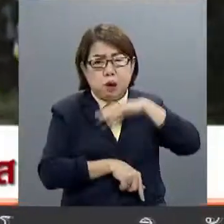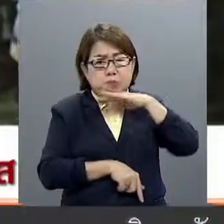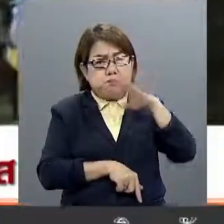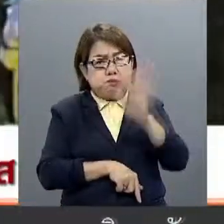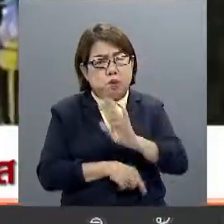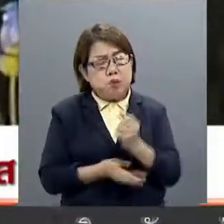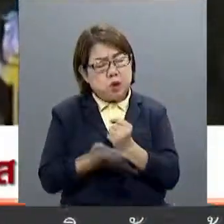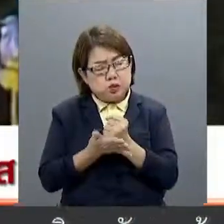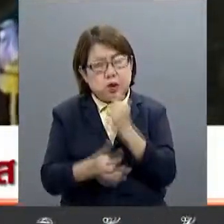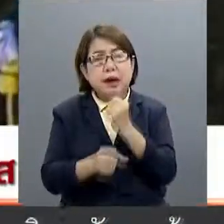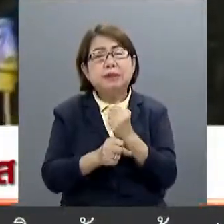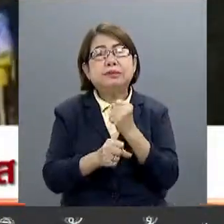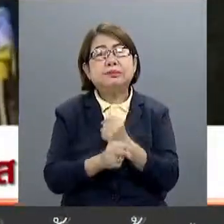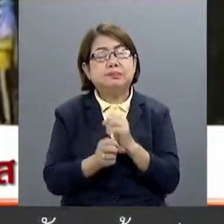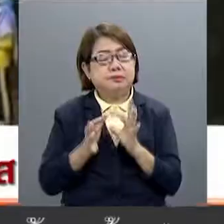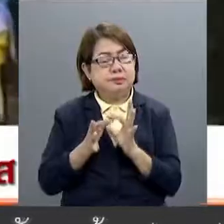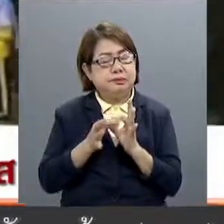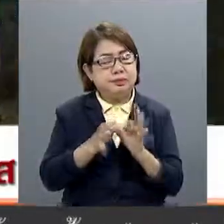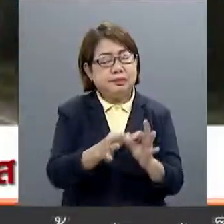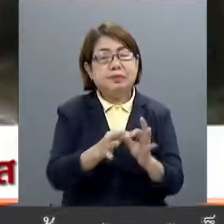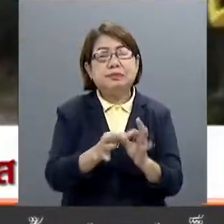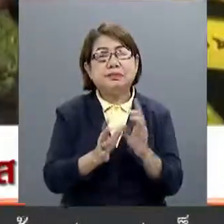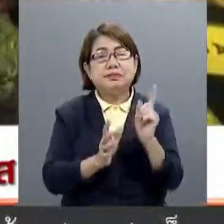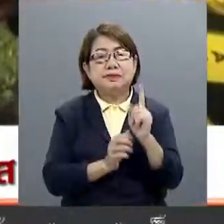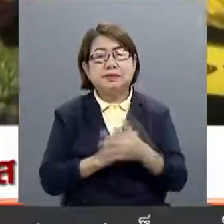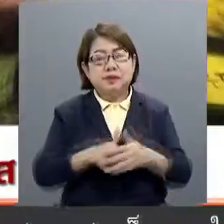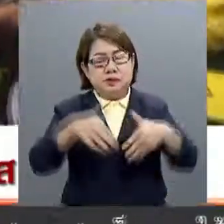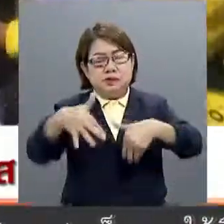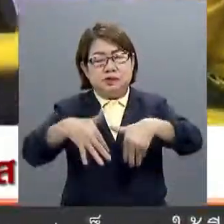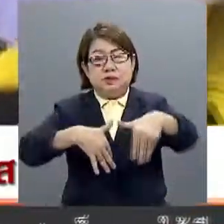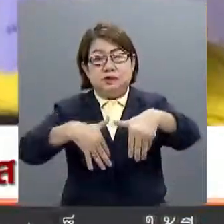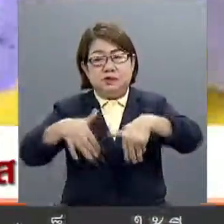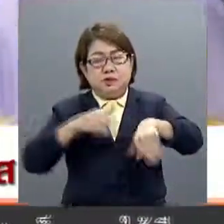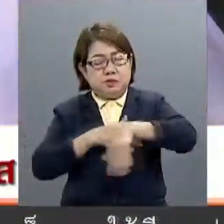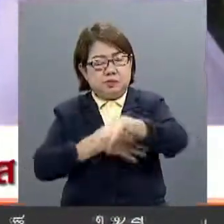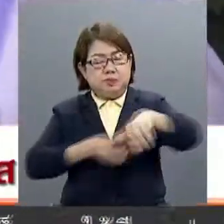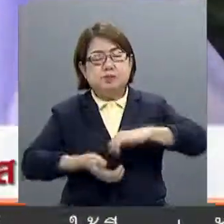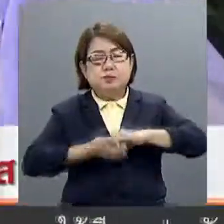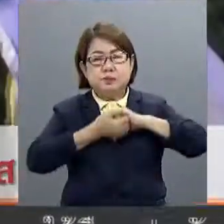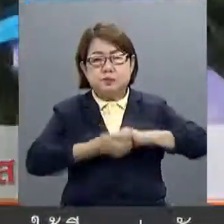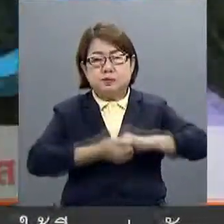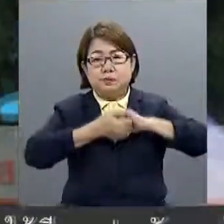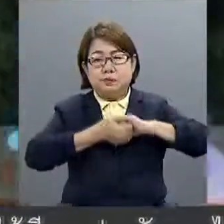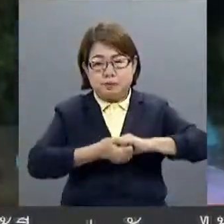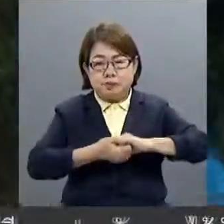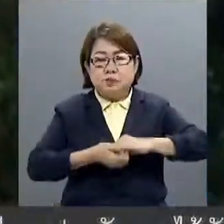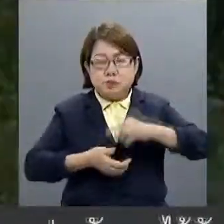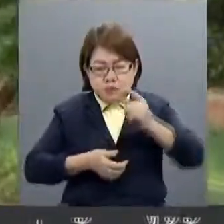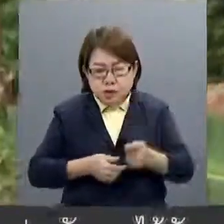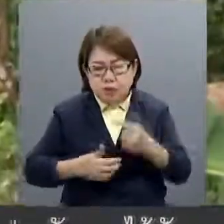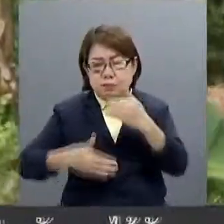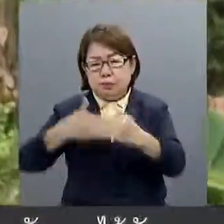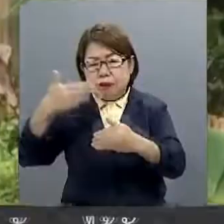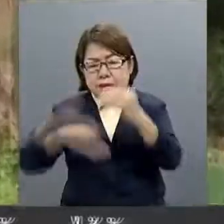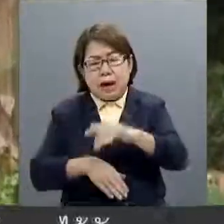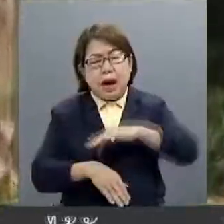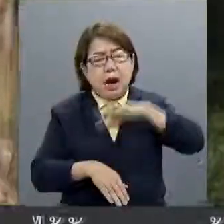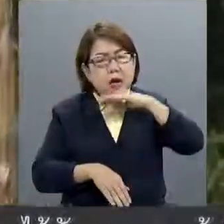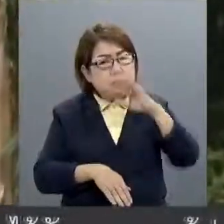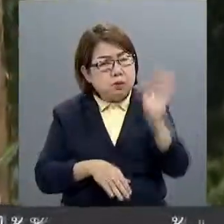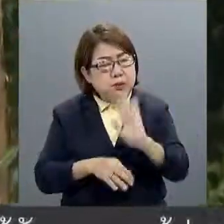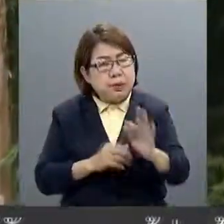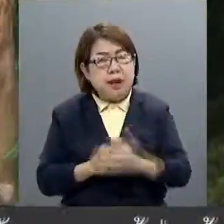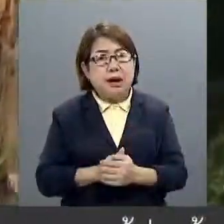างความสัมพันธ์ของคนในผ่านการพัฒนาพื้นที่การทำความสะอาดและการสร้างพื้นที่สี